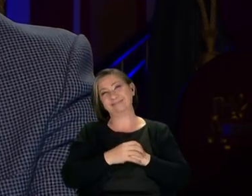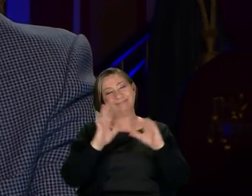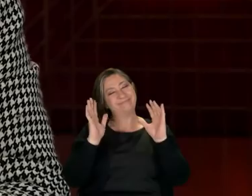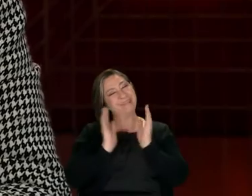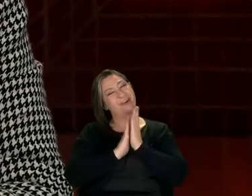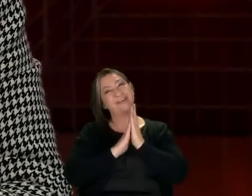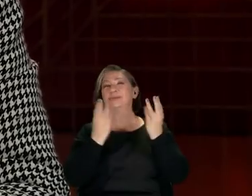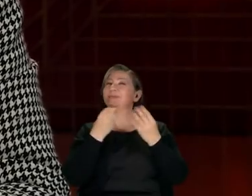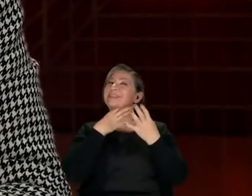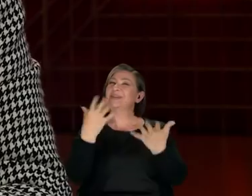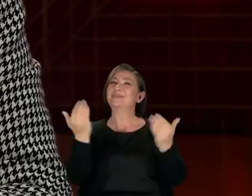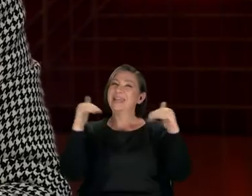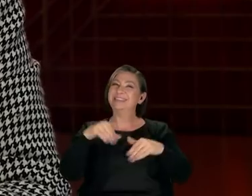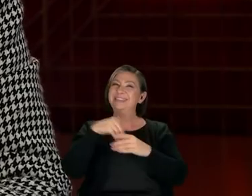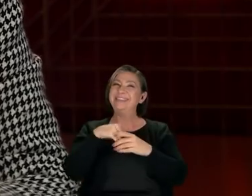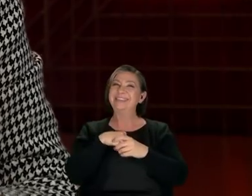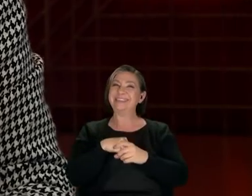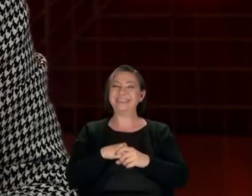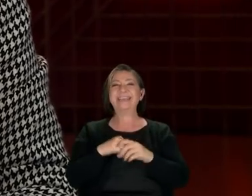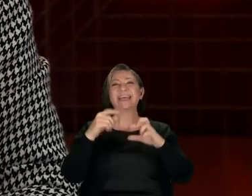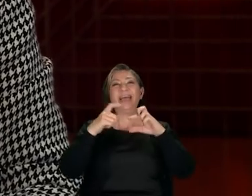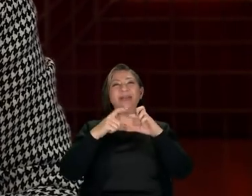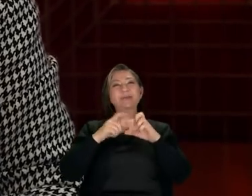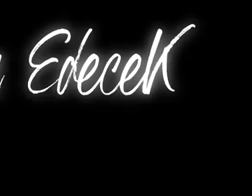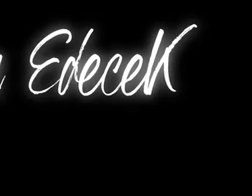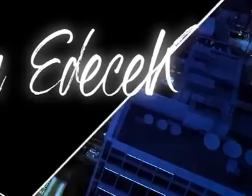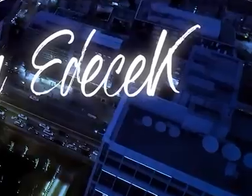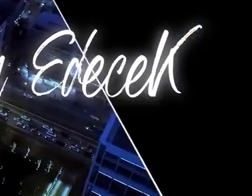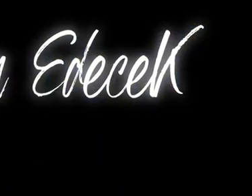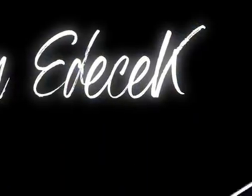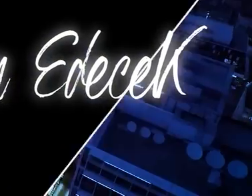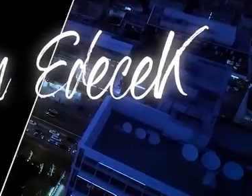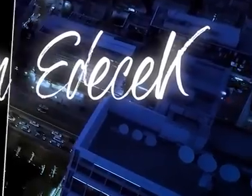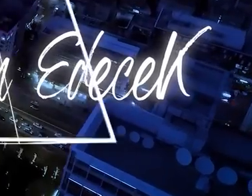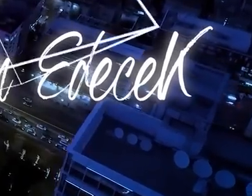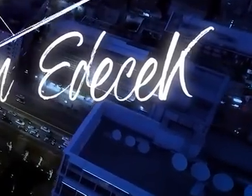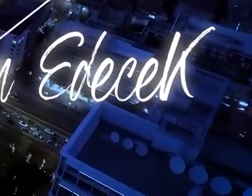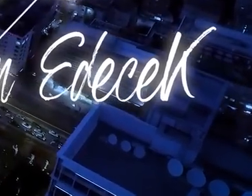bravo. Pekala, çok teşekkür ederim. Ben teşekkür ederim, tekrar. Sağ olun. Sayın Rektör'ü uğurluyoruz.